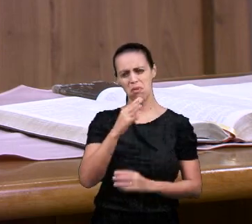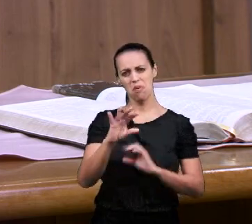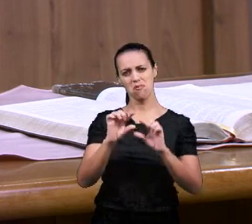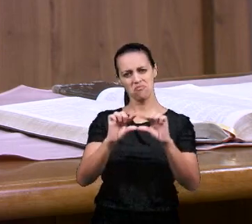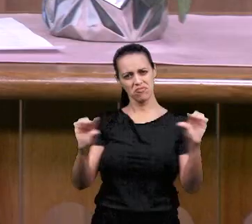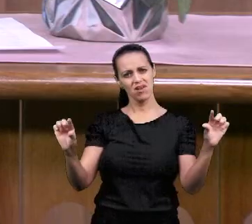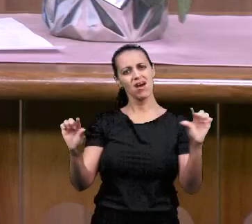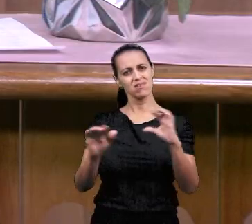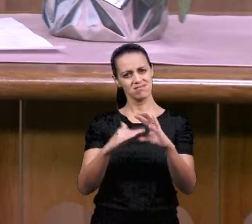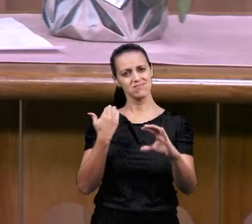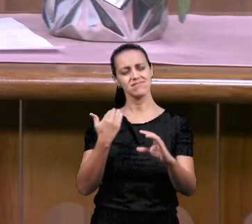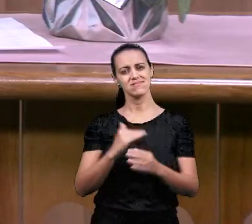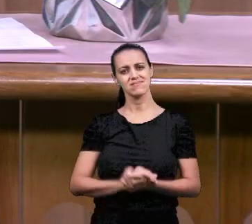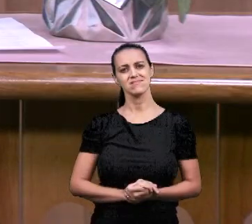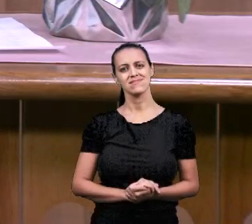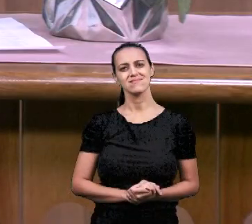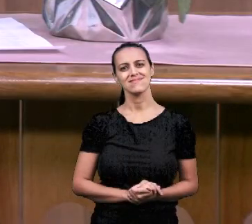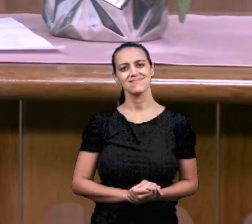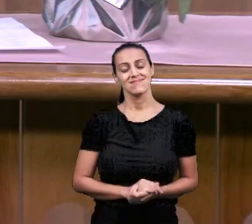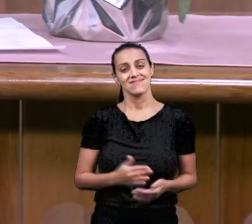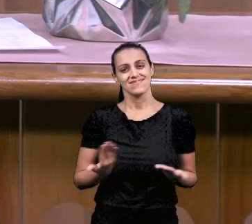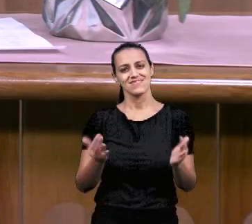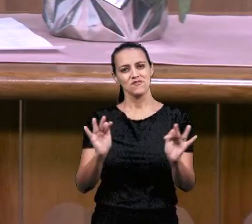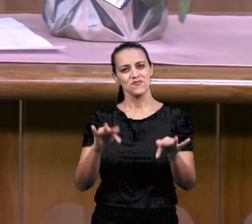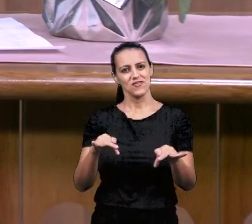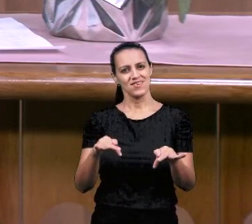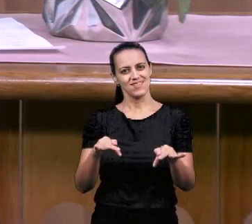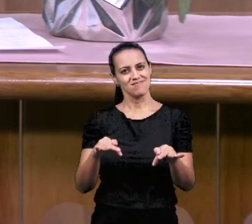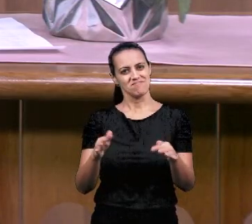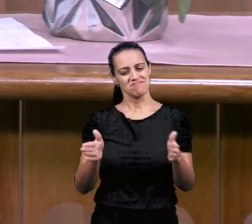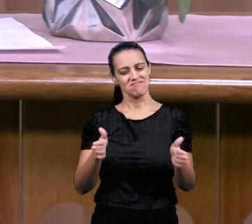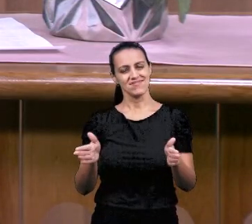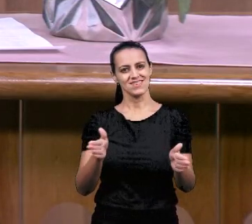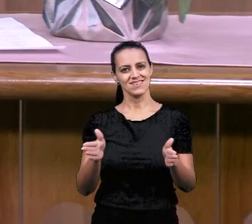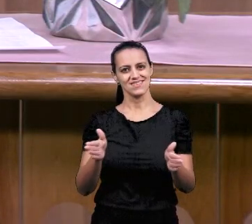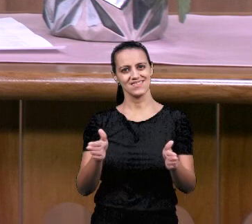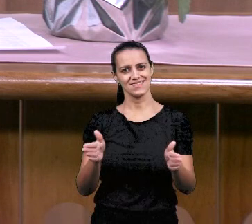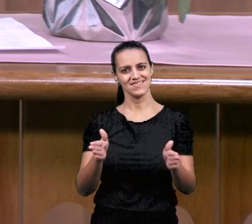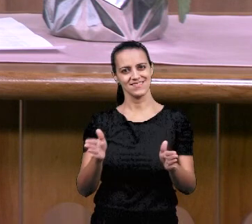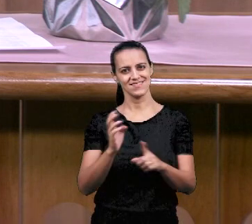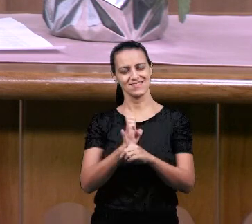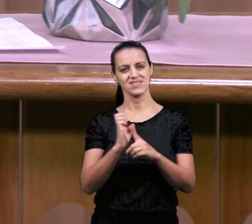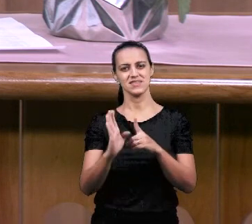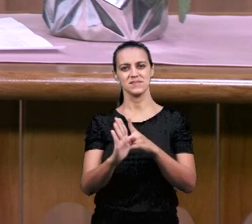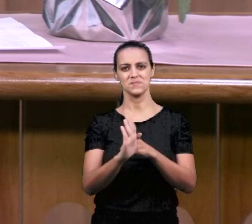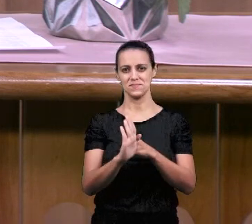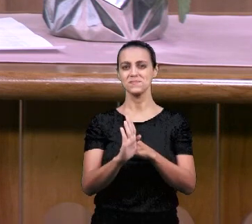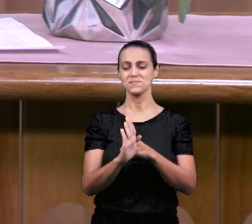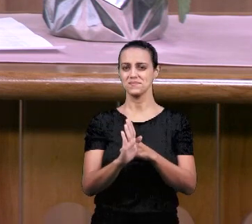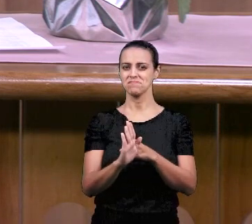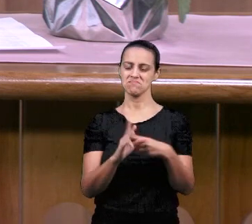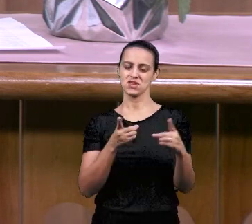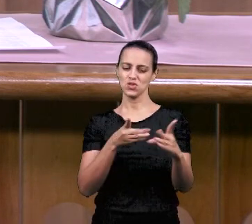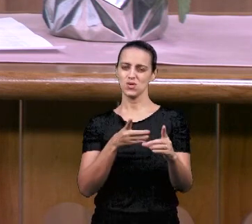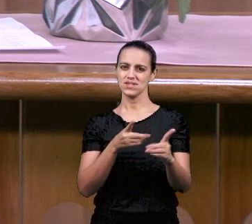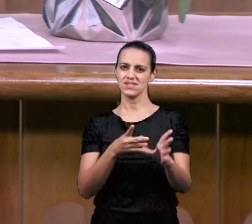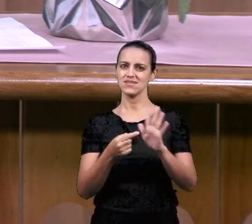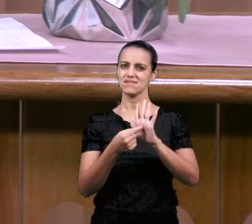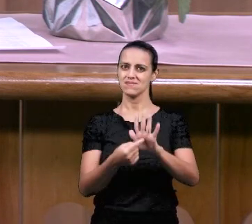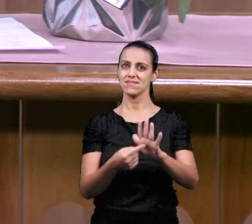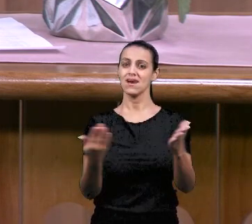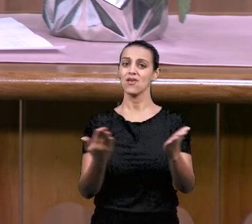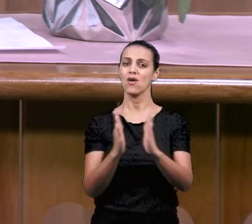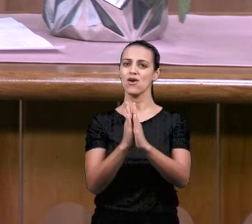Très bien placé par notre sœur. Gloire à Dieu. Mes frères et sœurs, ainsi nous terminons cette partie liée à la partie doctrinale de l'école